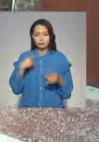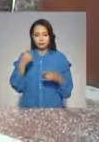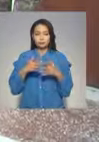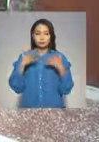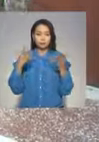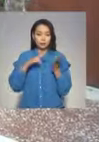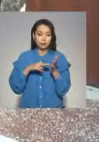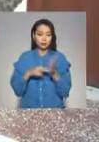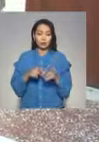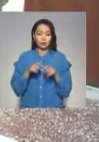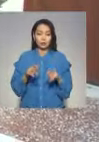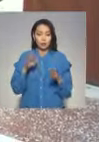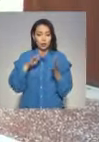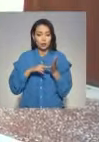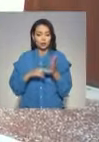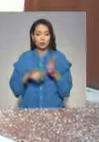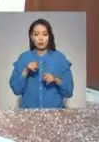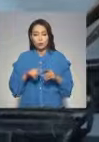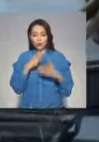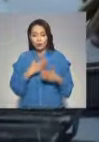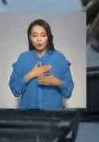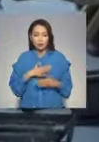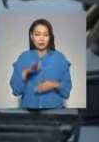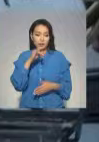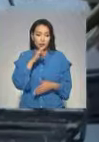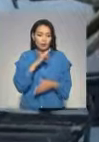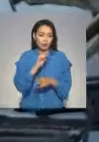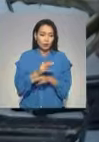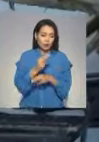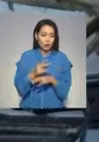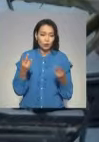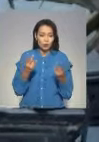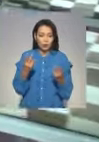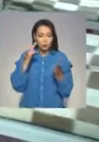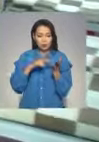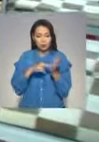білдіремін. Осылайша жастарды патриоттыққа тәрбиелеуді көздеп отыр, ал талқылауда айтылған сын